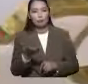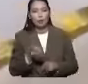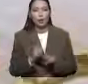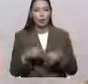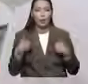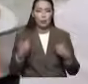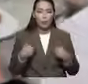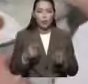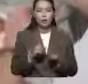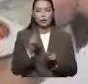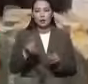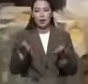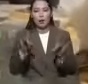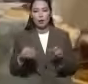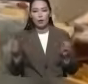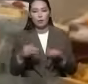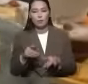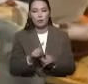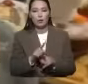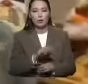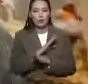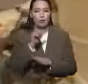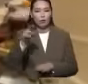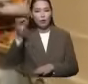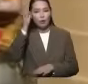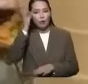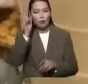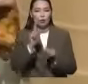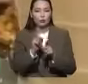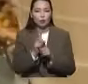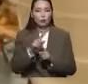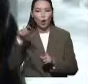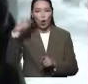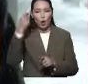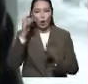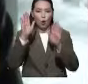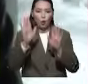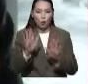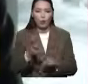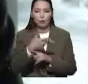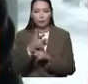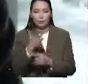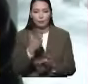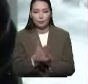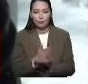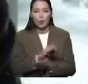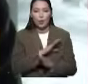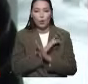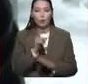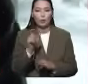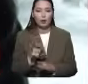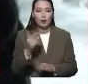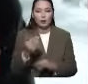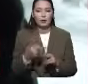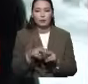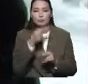Тіпті мейрамханаға жиналған жұрт марқұм туралы еске алу бейне ролигін тамашалайды. Қарызға батып, өлген адамды жаңдай аста төк